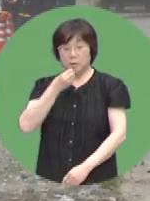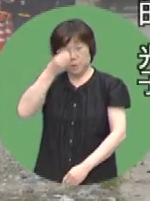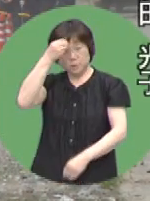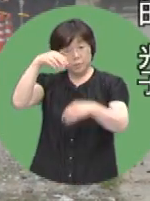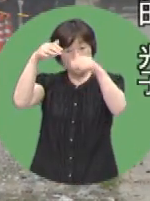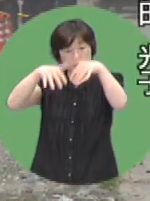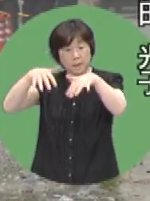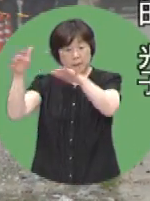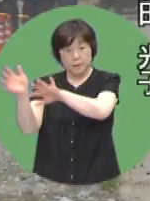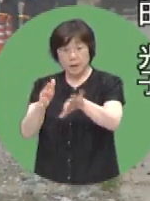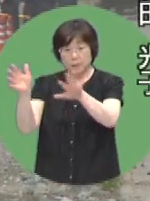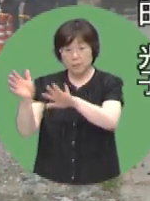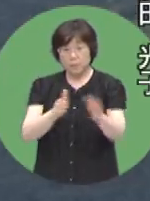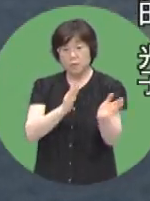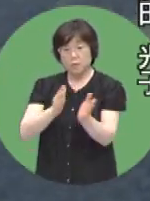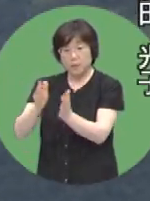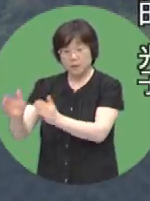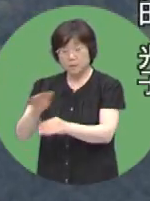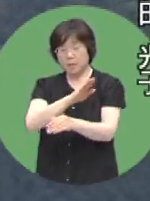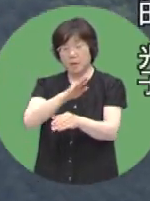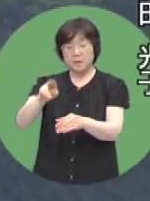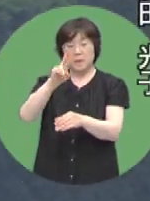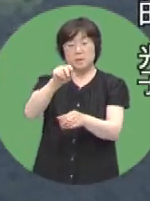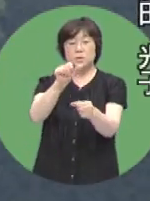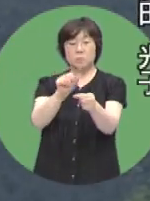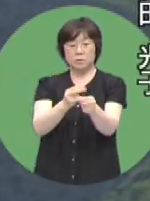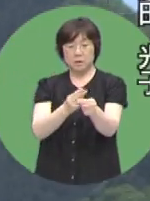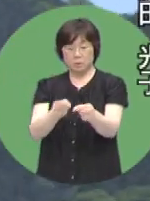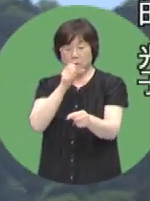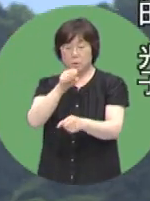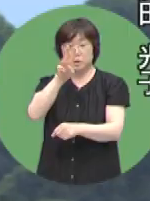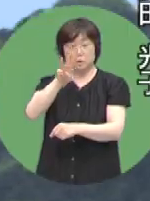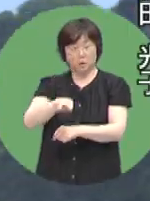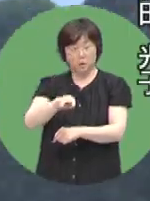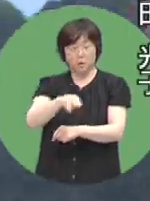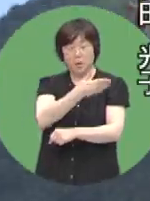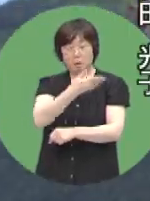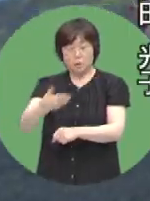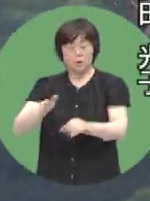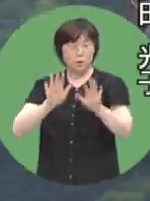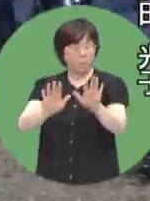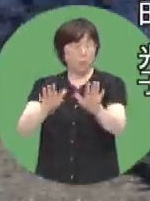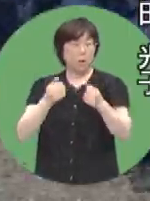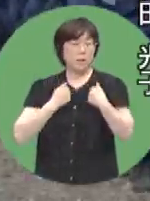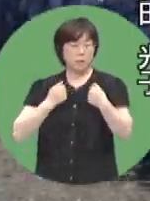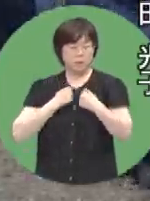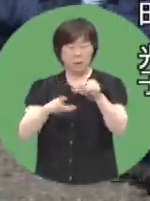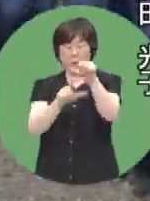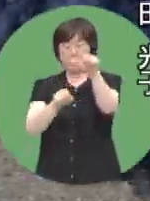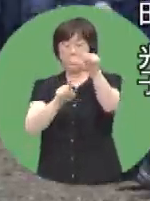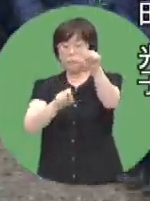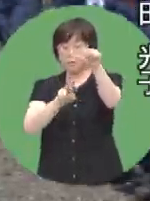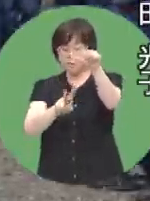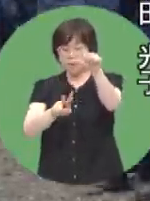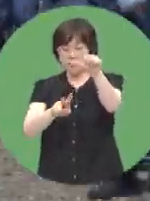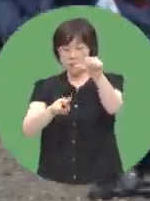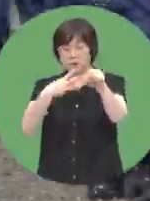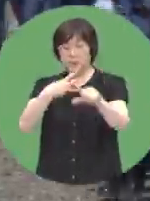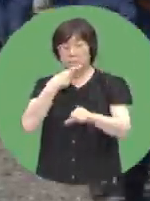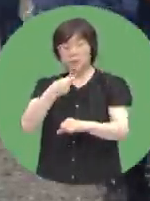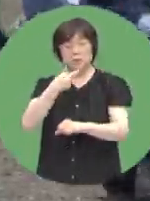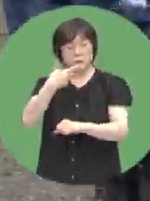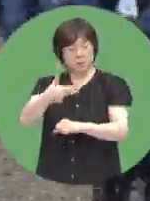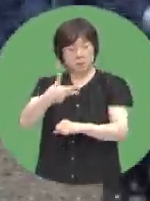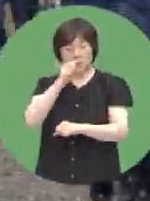梅雨や台風の大雨に備える平成25年度吉野川水防演習が5月12日三好市の吉野